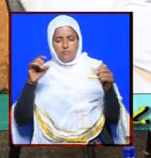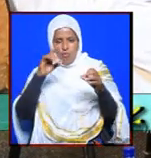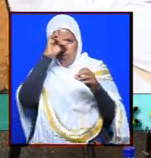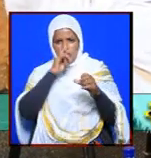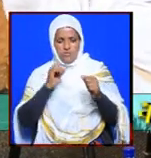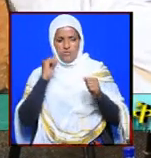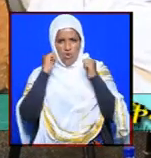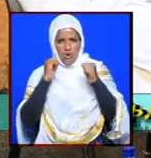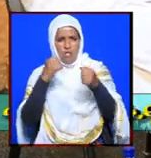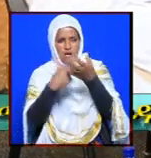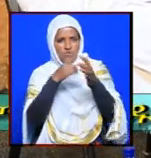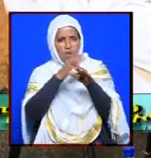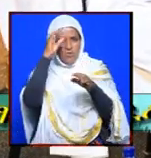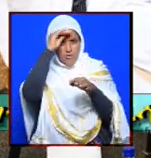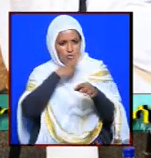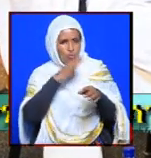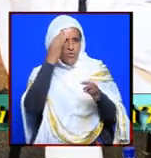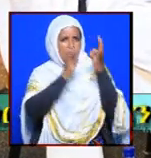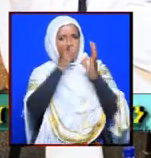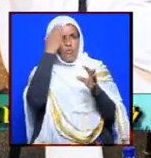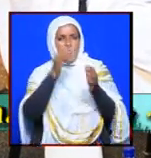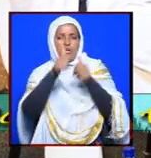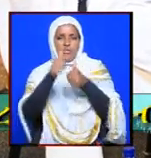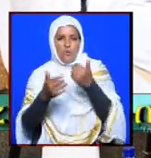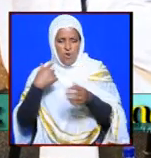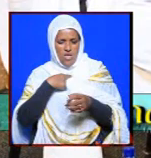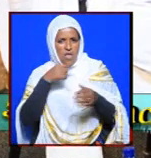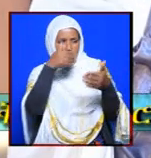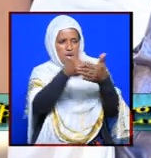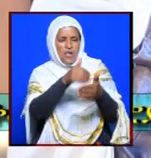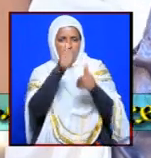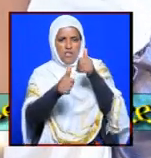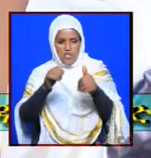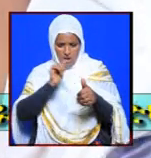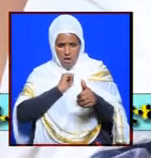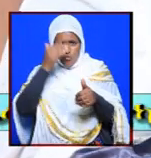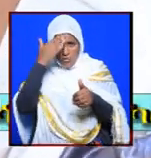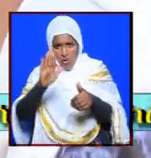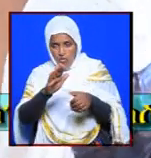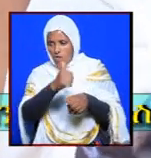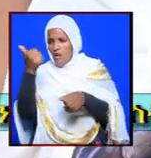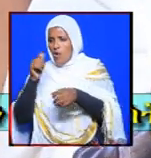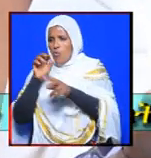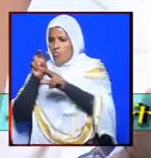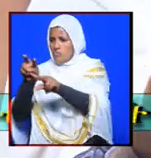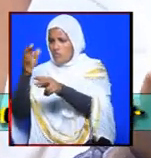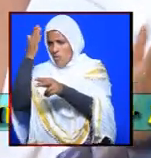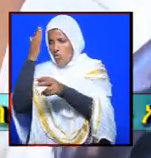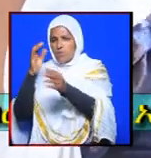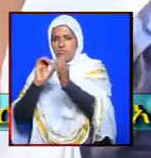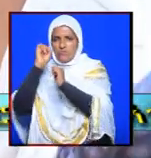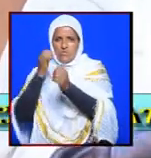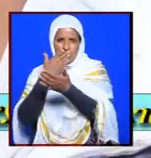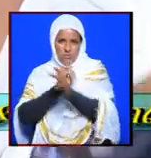አንድ ጀግና ስለ አንድ ሰው ነው ማወቅ ያለብኝ? የትኛው ነው ለእኔ የሚቀርበው? ነው ሰው የራሱን ሳያውቅ ሌላውን ቅድሚያ ይሄዳል ነው